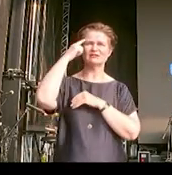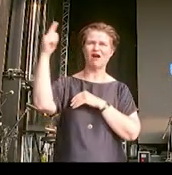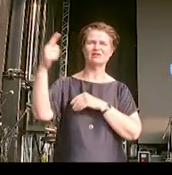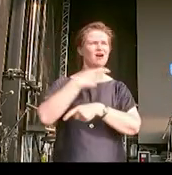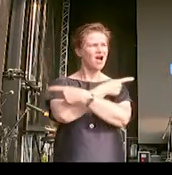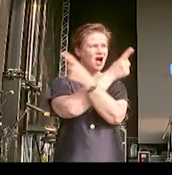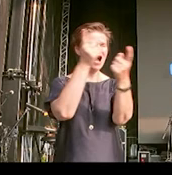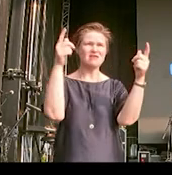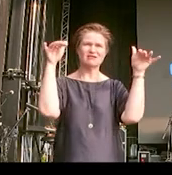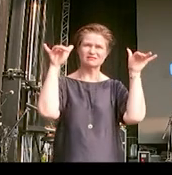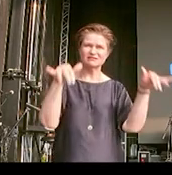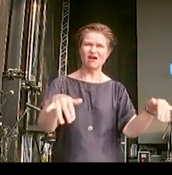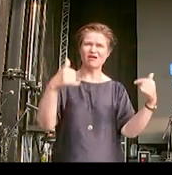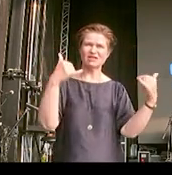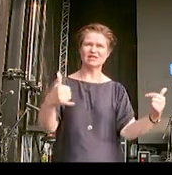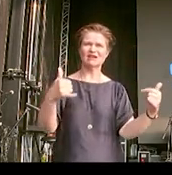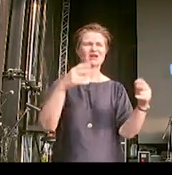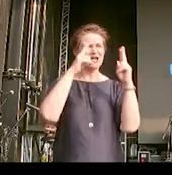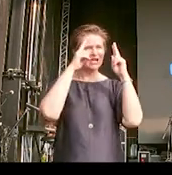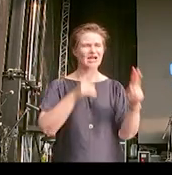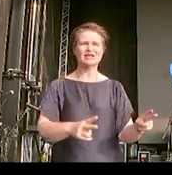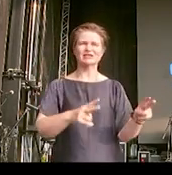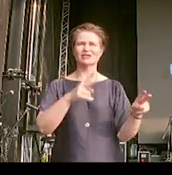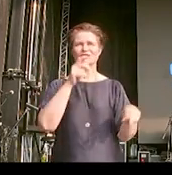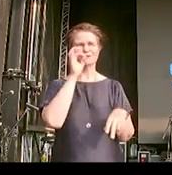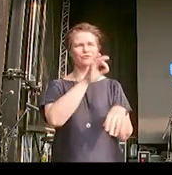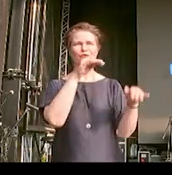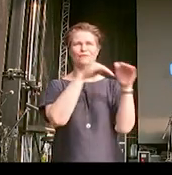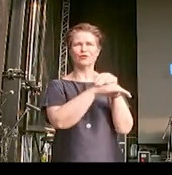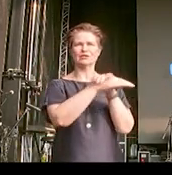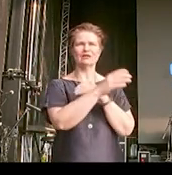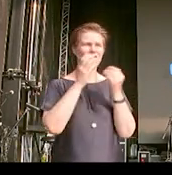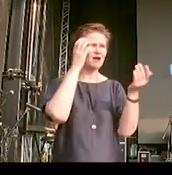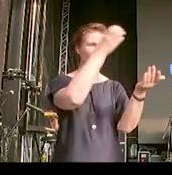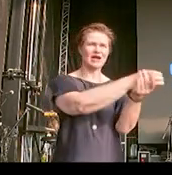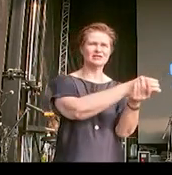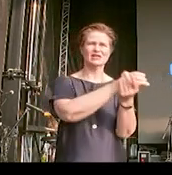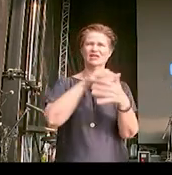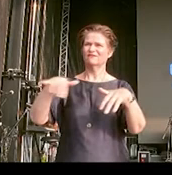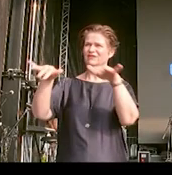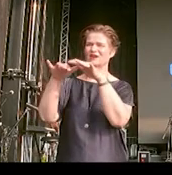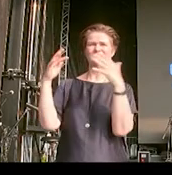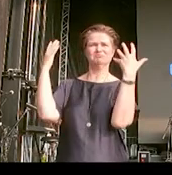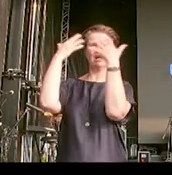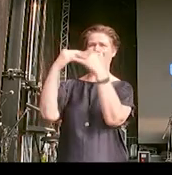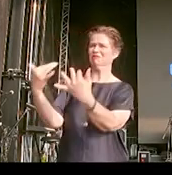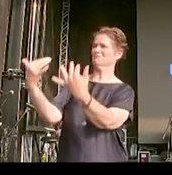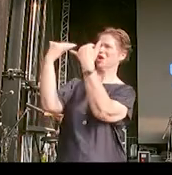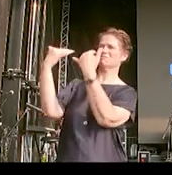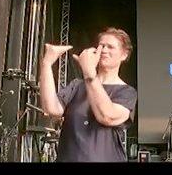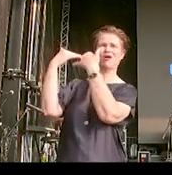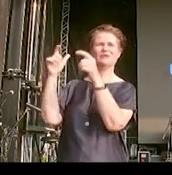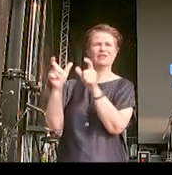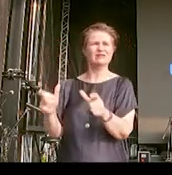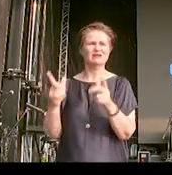Rechte von Flüchtlingen eintreten. Wir wollen keinen blau-braunen Mob und schon gar nicht in